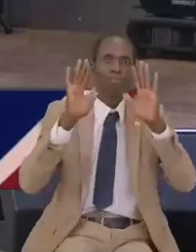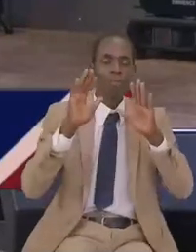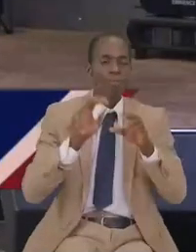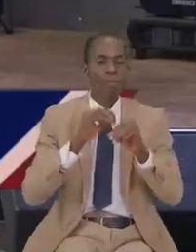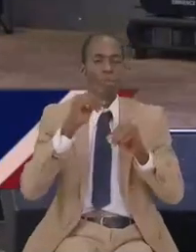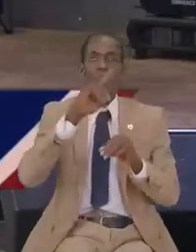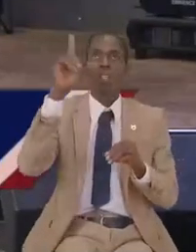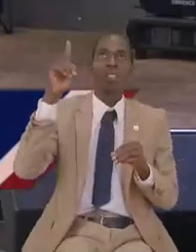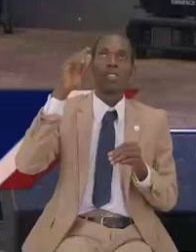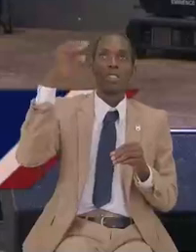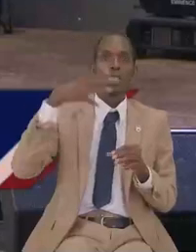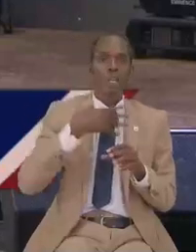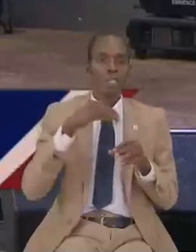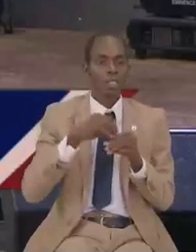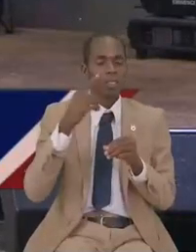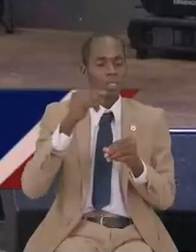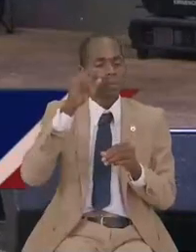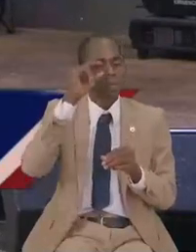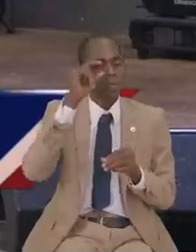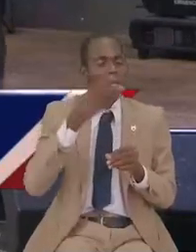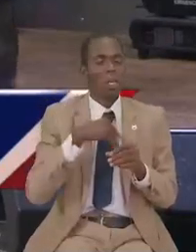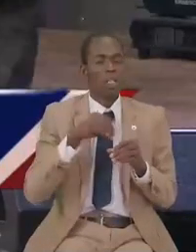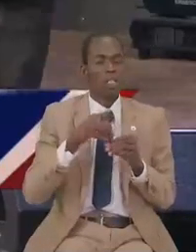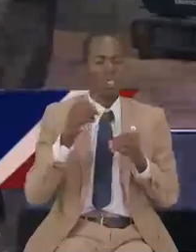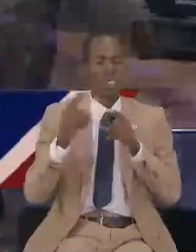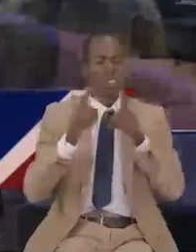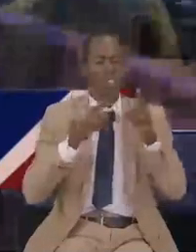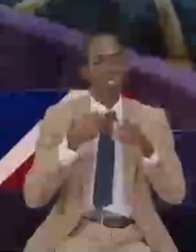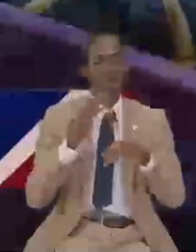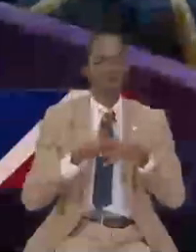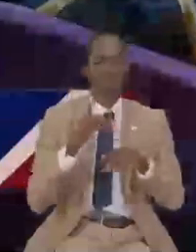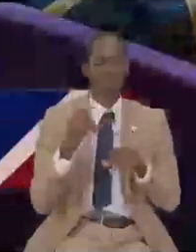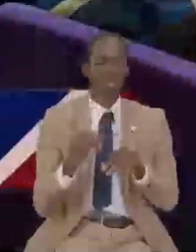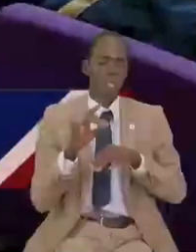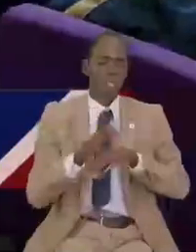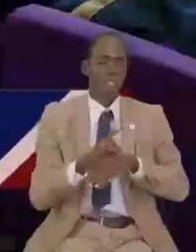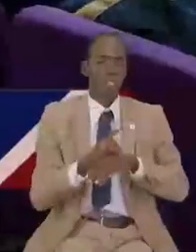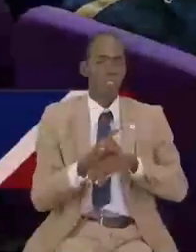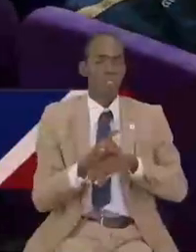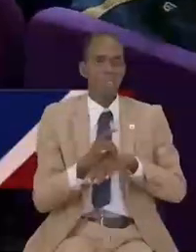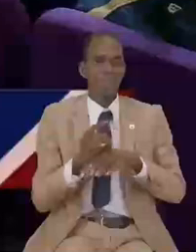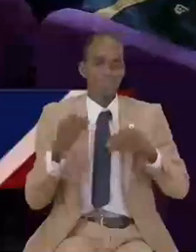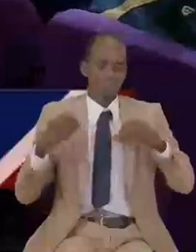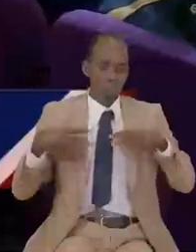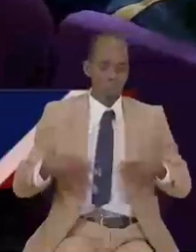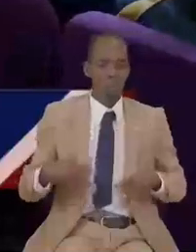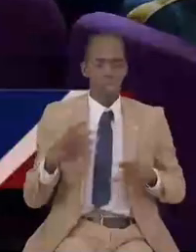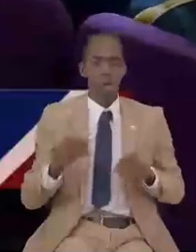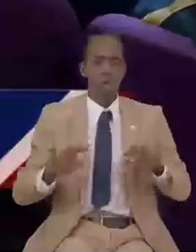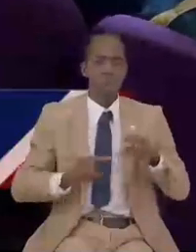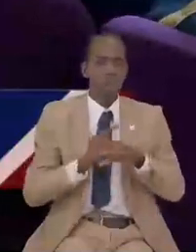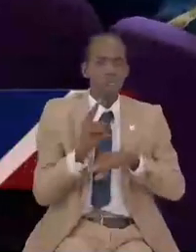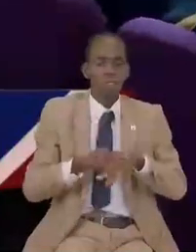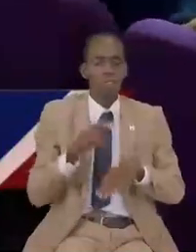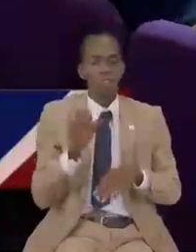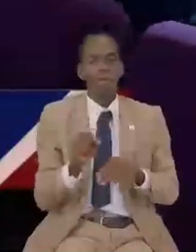soleil, dans la lune et dans les étoiles. Et sur la terre, il y aura de l'angoisse chez les nations qui ne